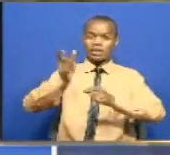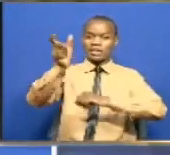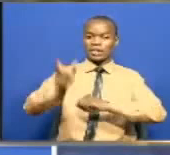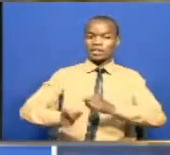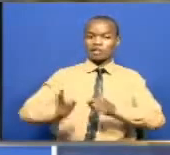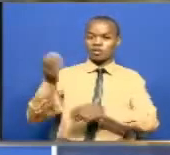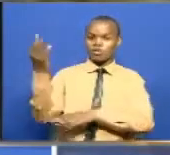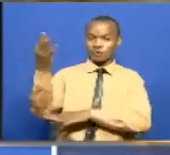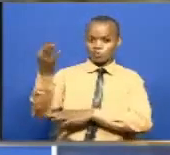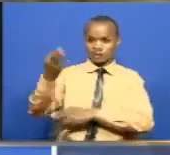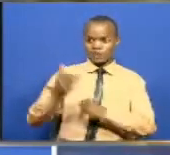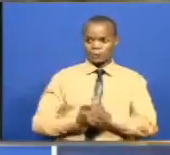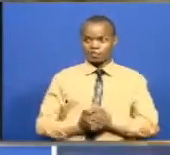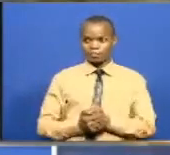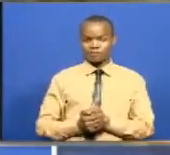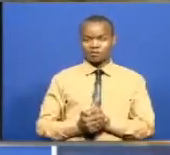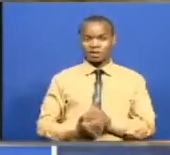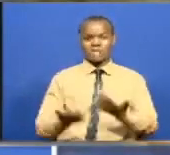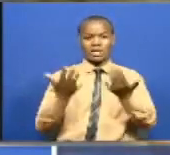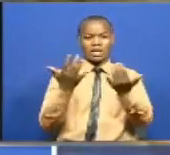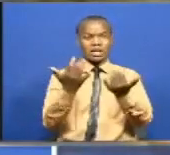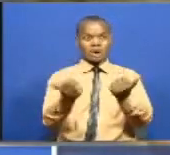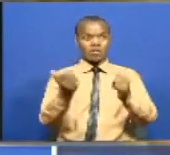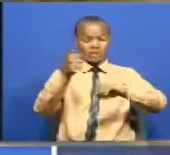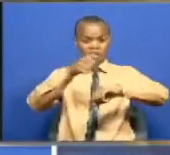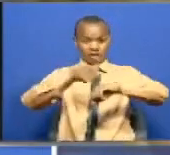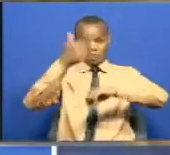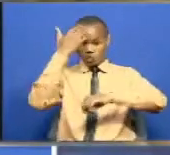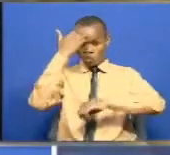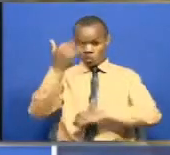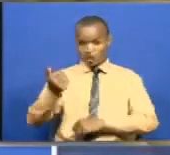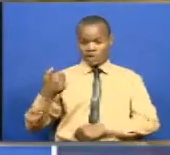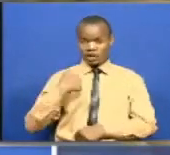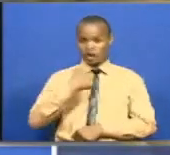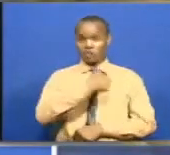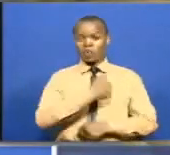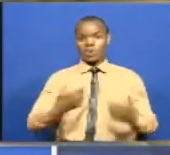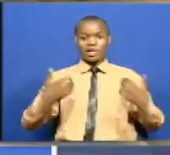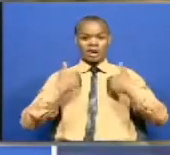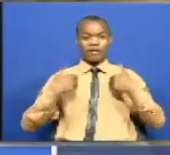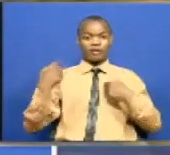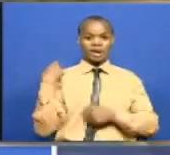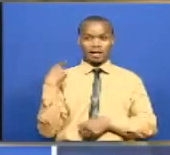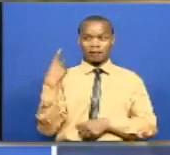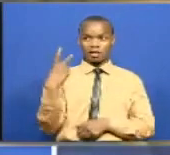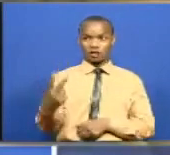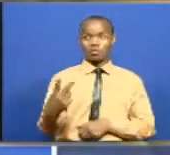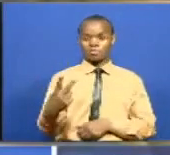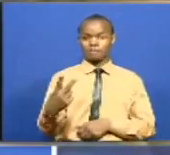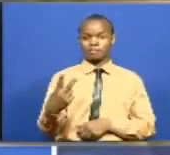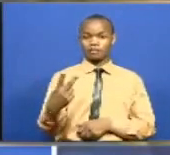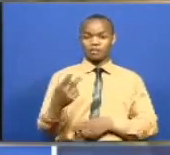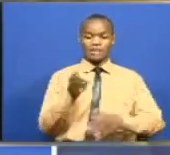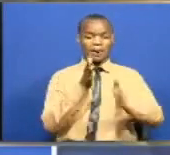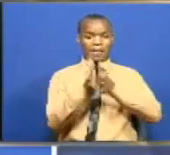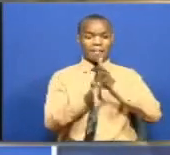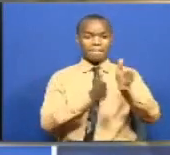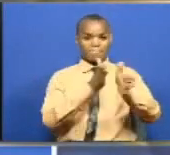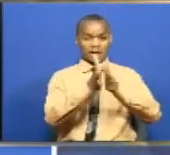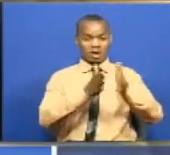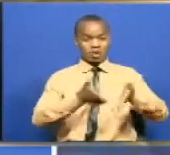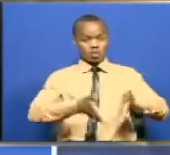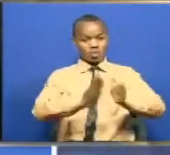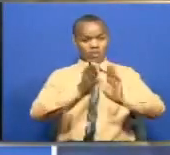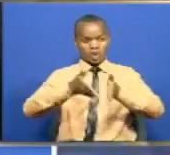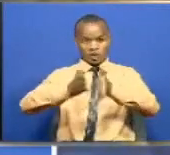term. It is timely because we are currently having the second continental master plan for